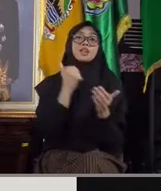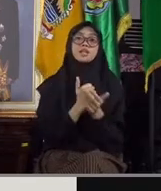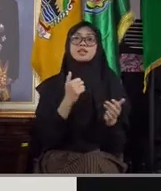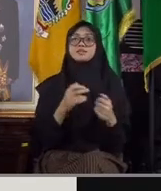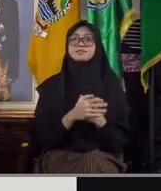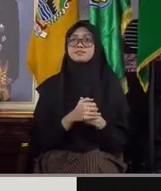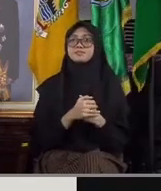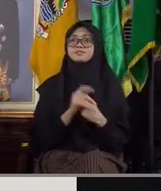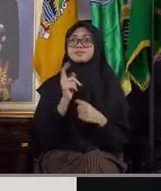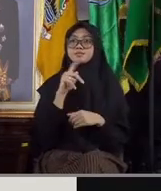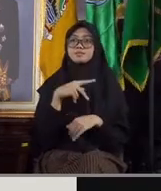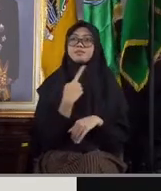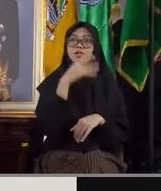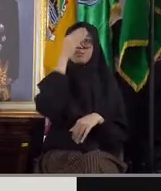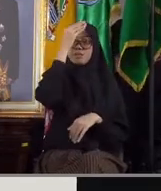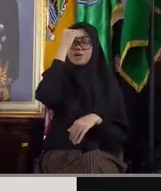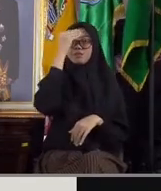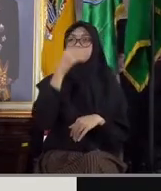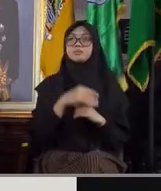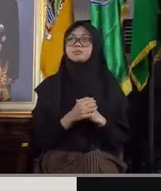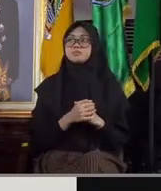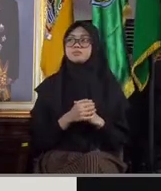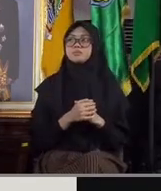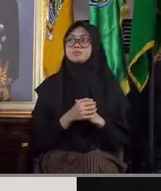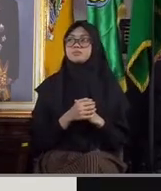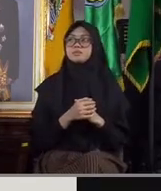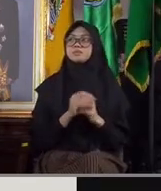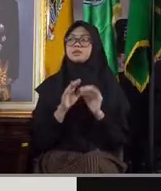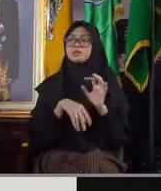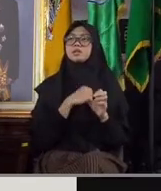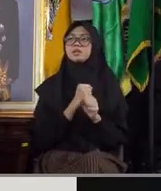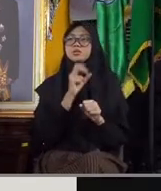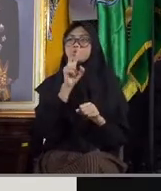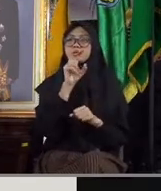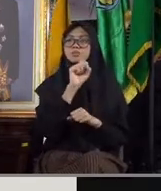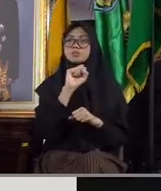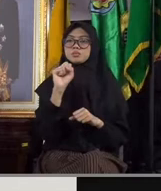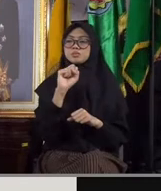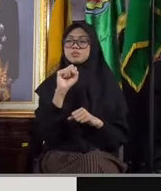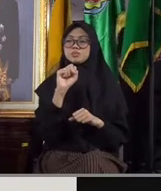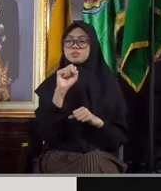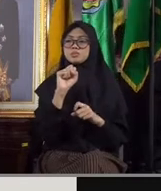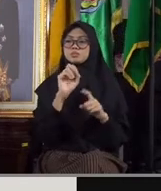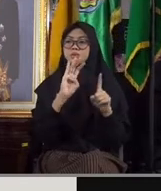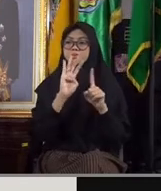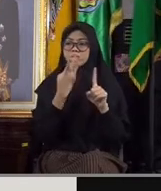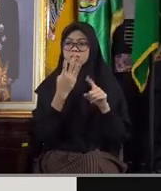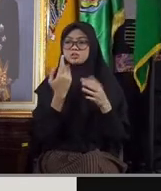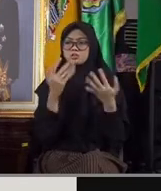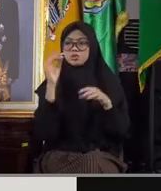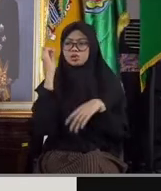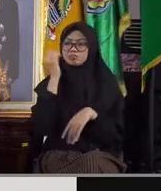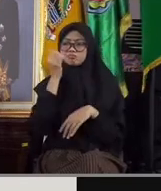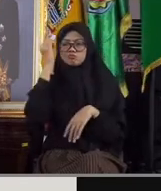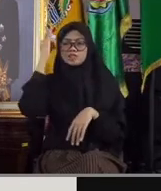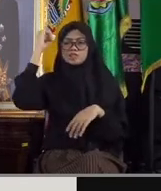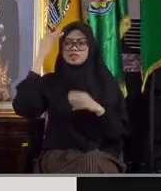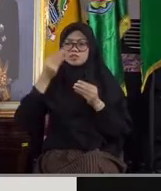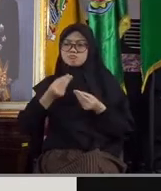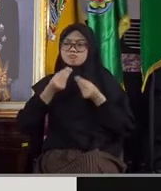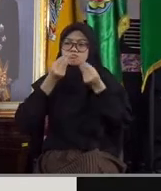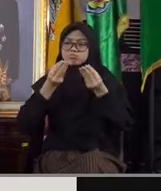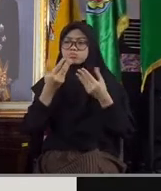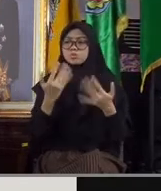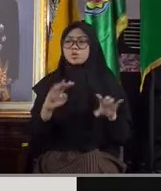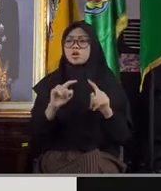penting. Kita tahu Mari LK Pangestu dari tahun 2011 melalui Kemenparekraf sudah mencanangkan itu, tetapi perjalanan ekonomi